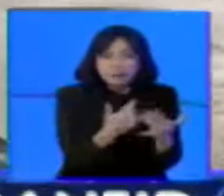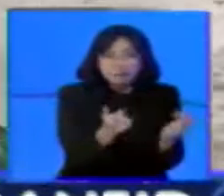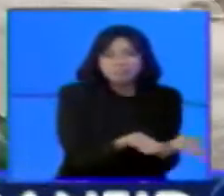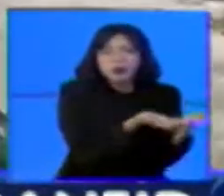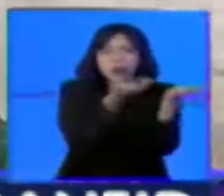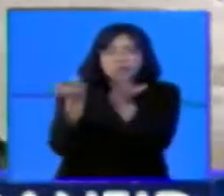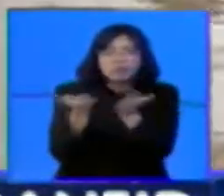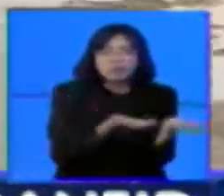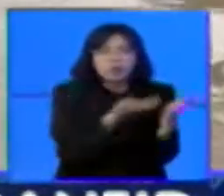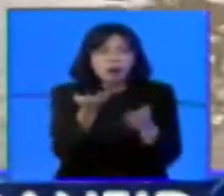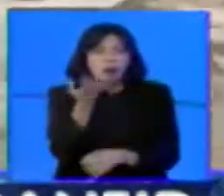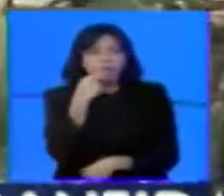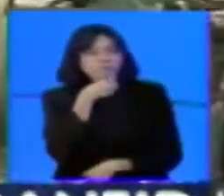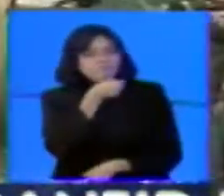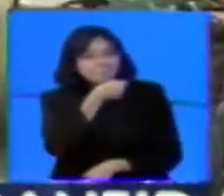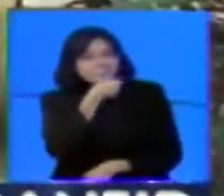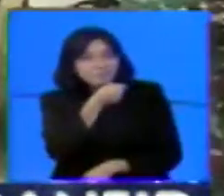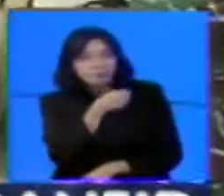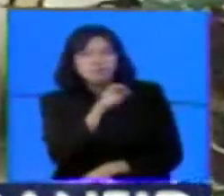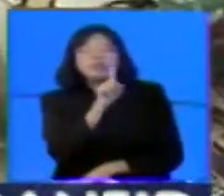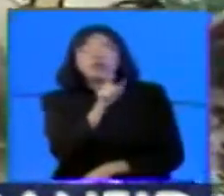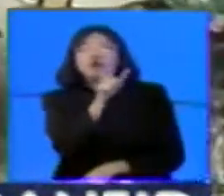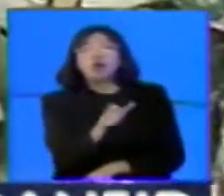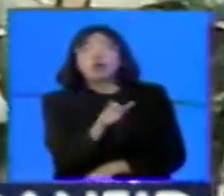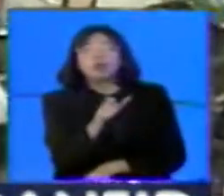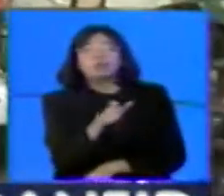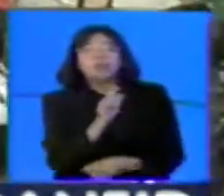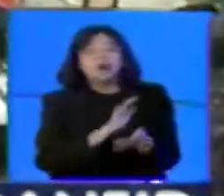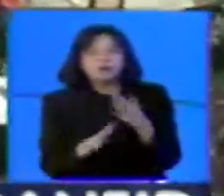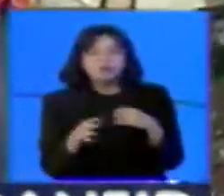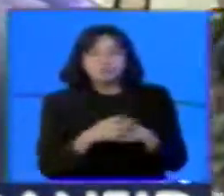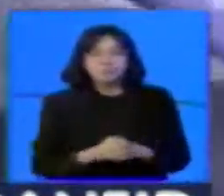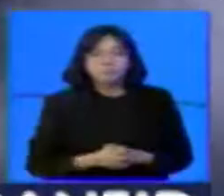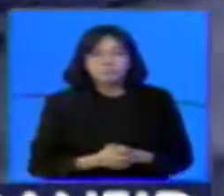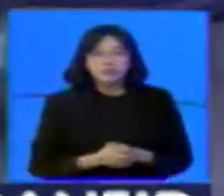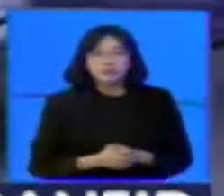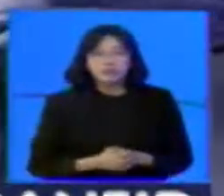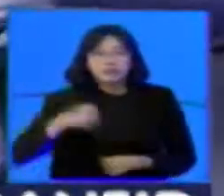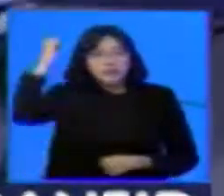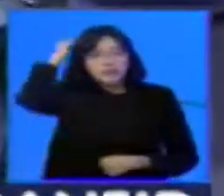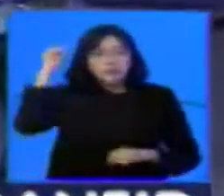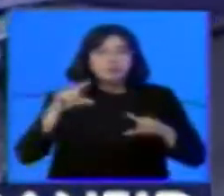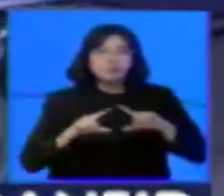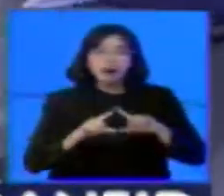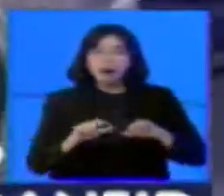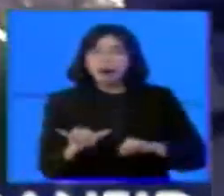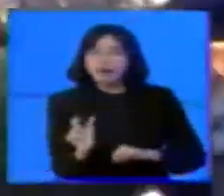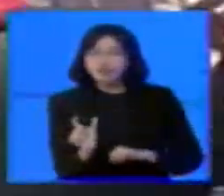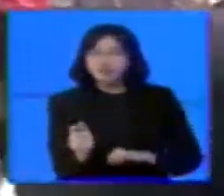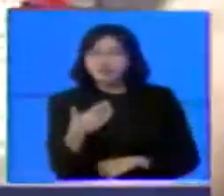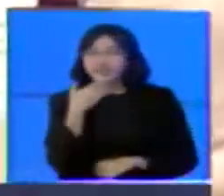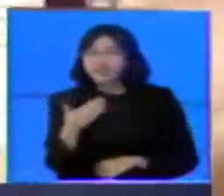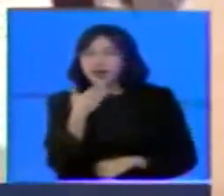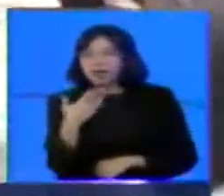Anda untuk berbincang dengan salah satu warga yang telah dievakuasi, sudah bersama dengan kami, yakni Ibu Ayu. Bu Ayu, terima kasih